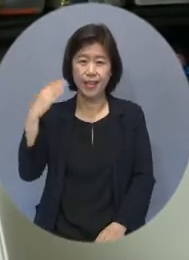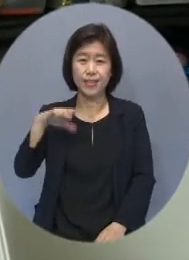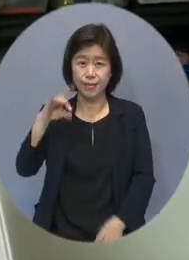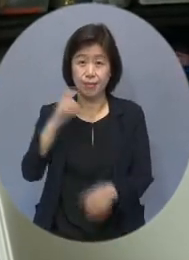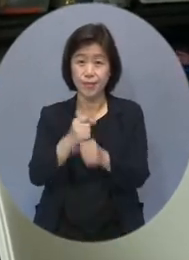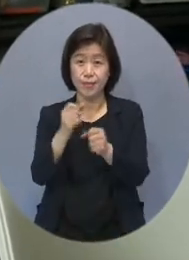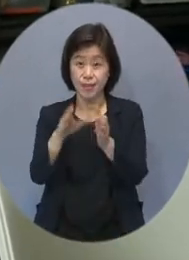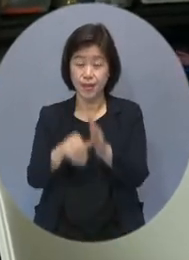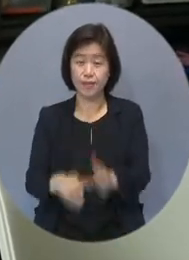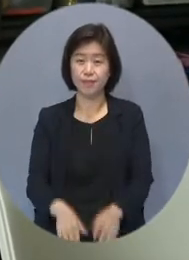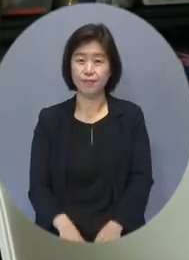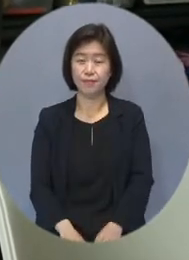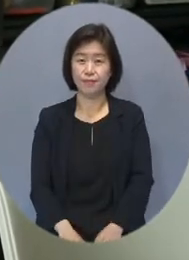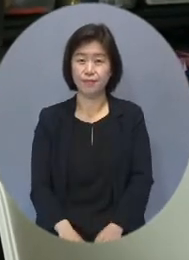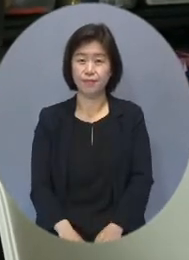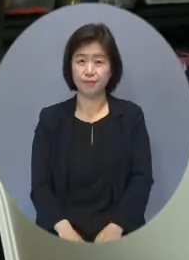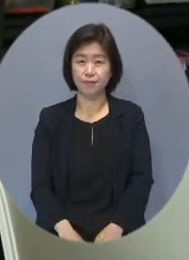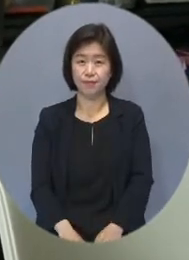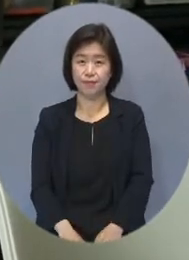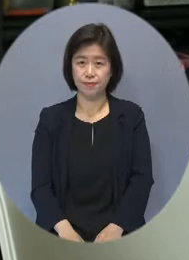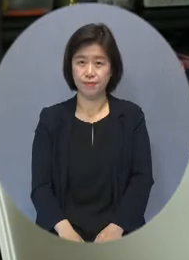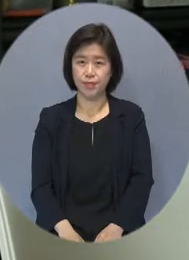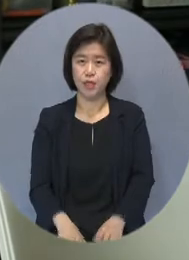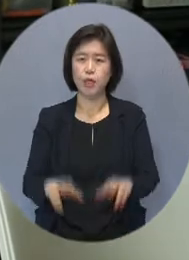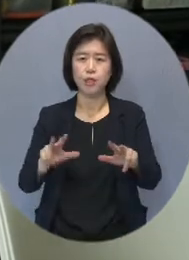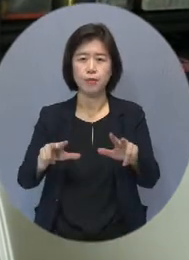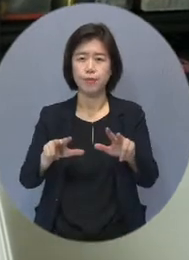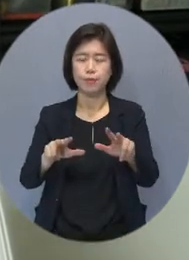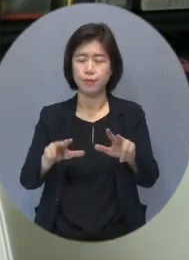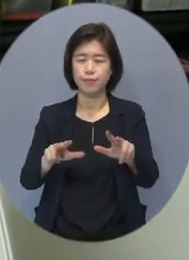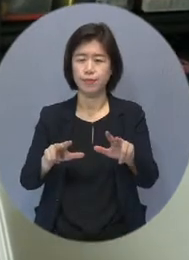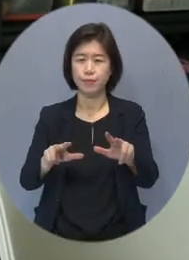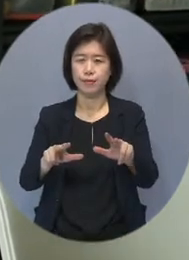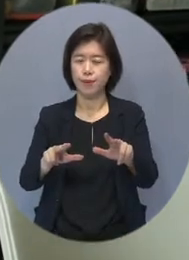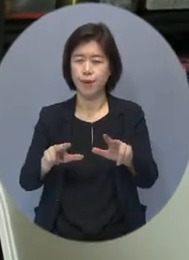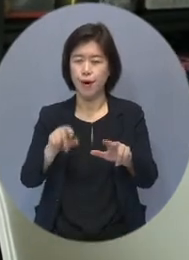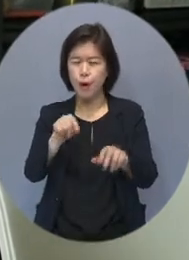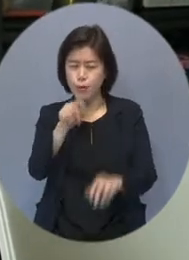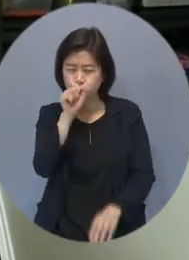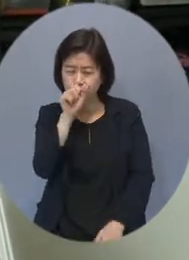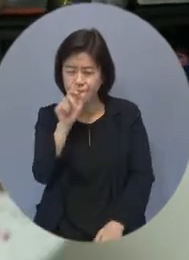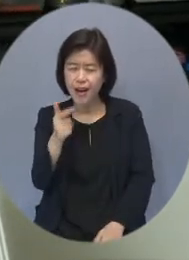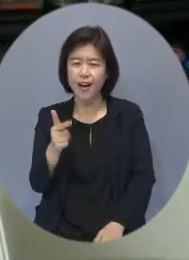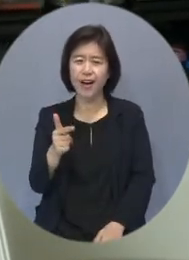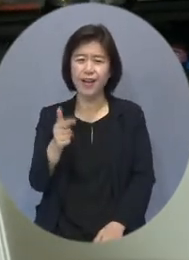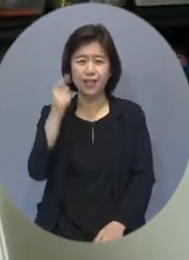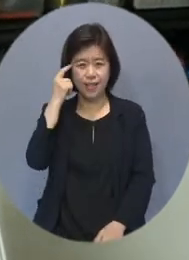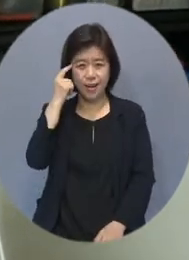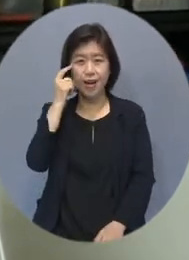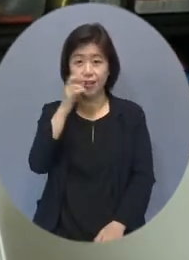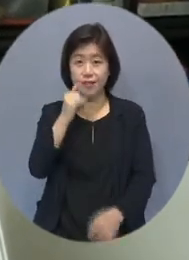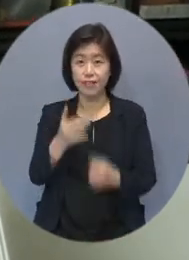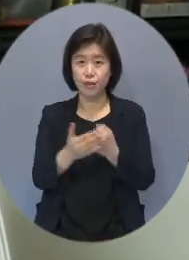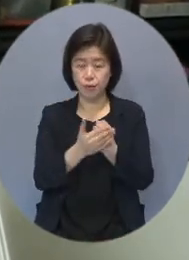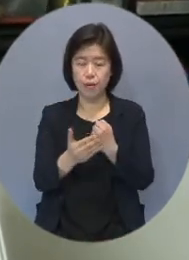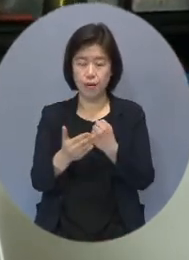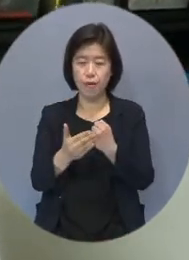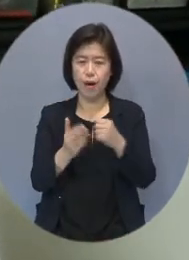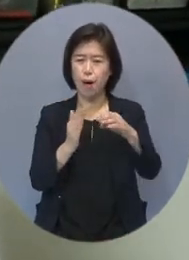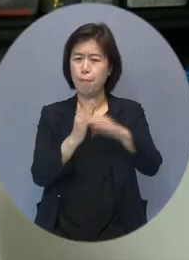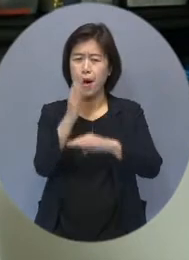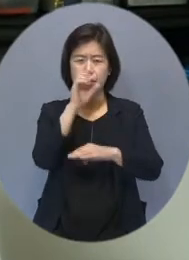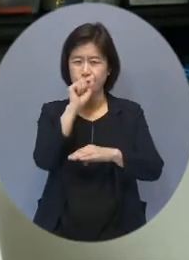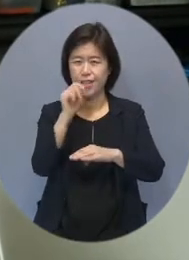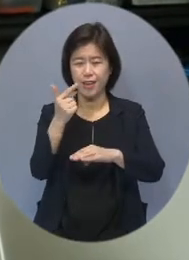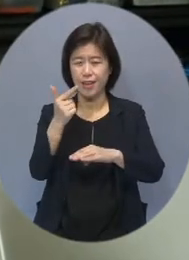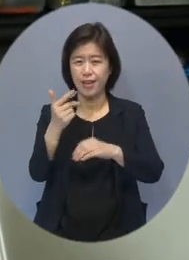보니까 이제 그러지 않기 위해서 마음을 다스린다. 아, 너무 많은 걸 넣지 않기 위해서. 네,